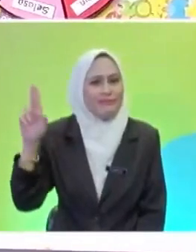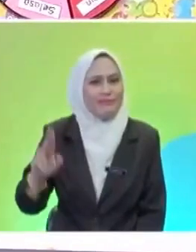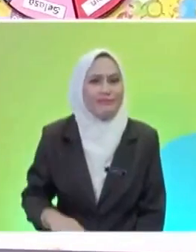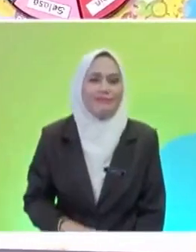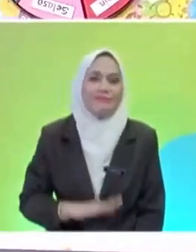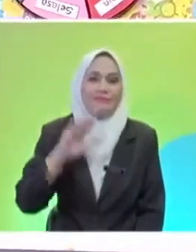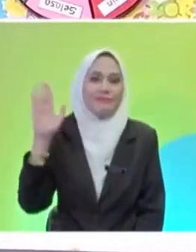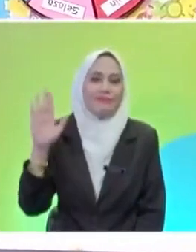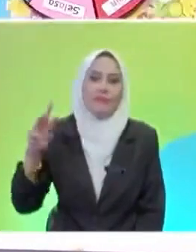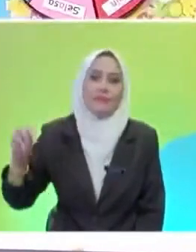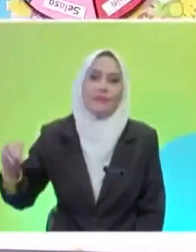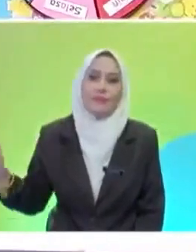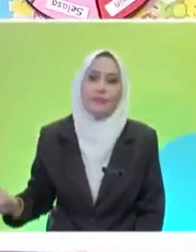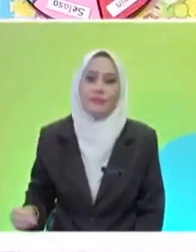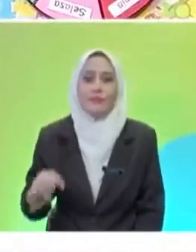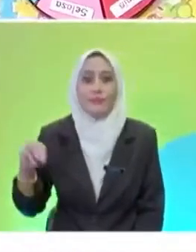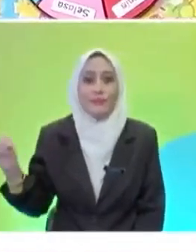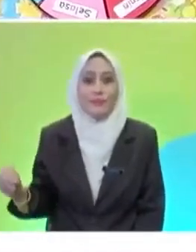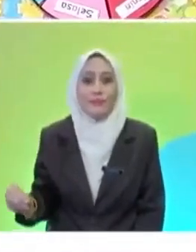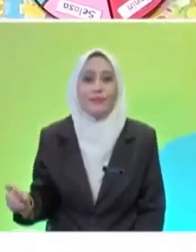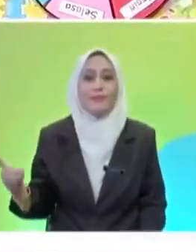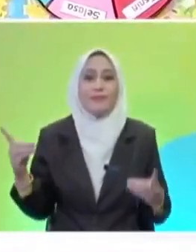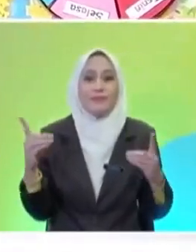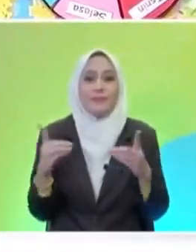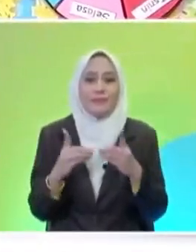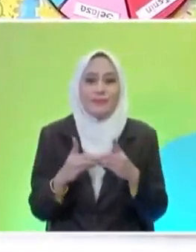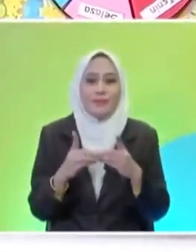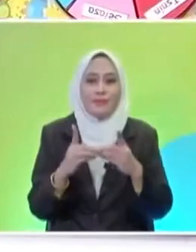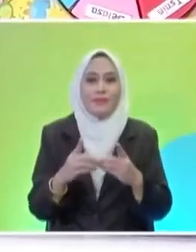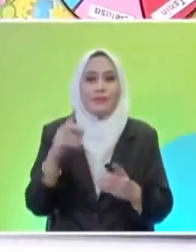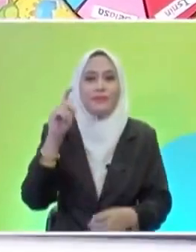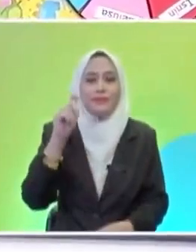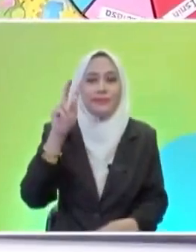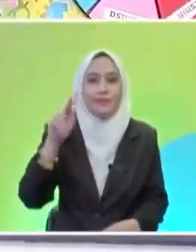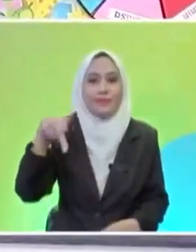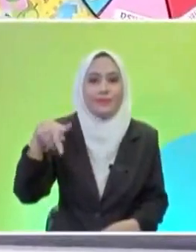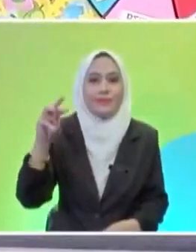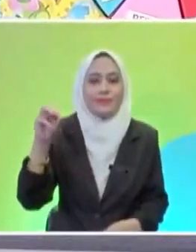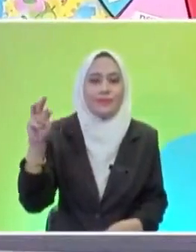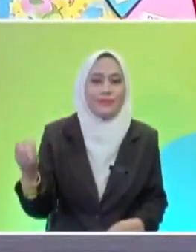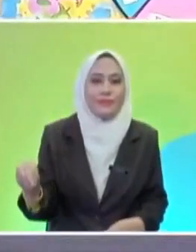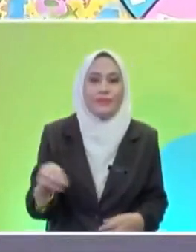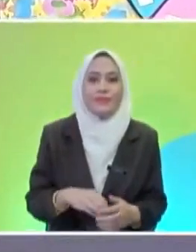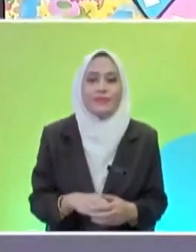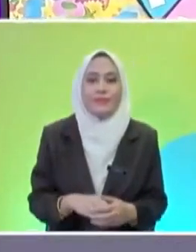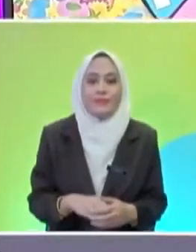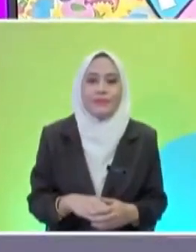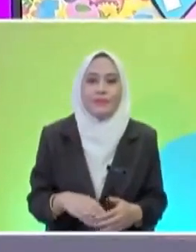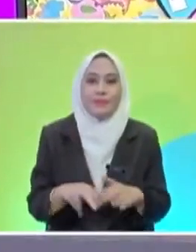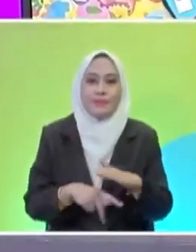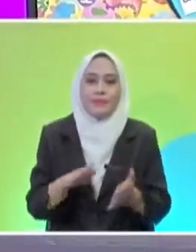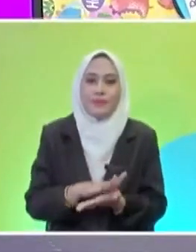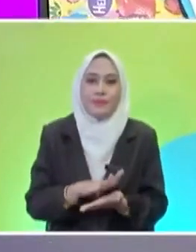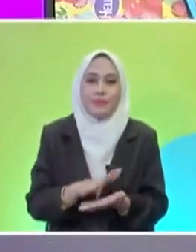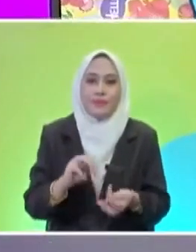Murid-murid di rumah, murid-murid sedang menonton Didik TV KPM. Sekarang kita dalam slot prasekolah dan mata pelajaran ni kita nak belajar